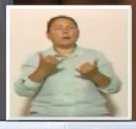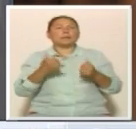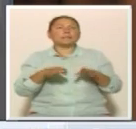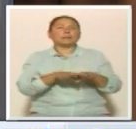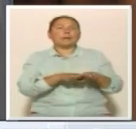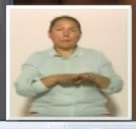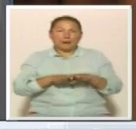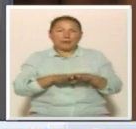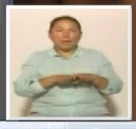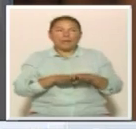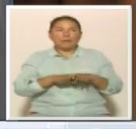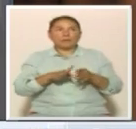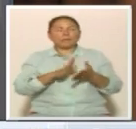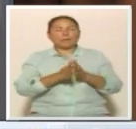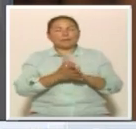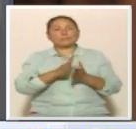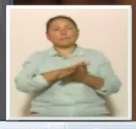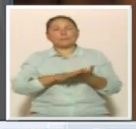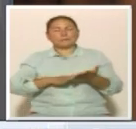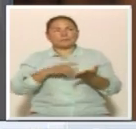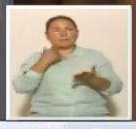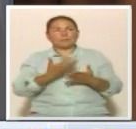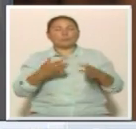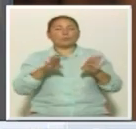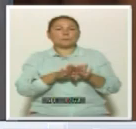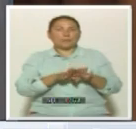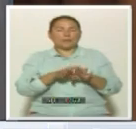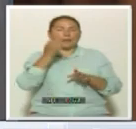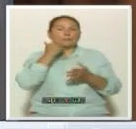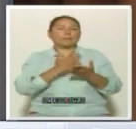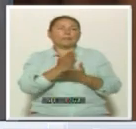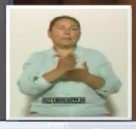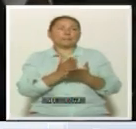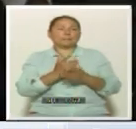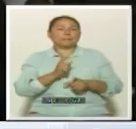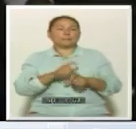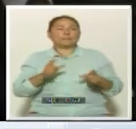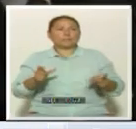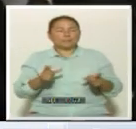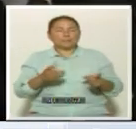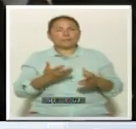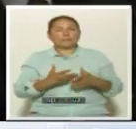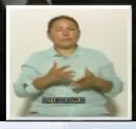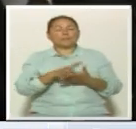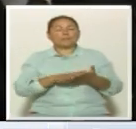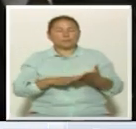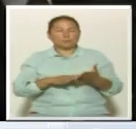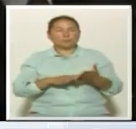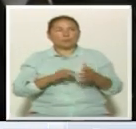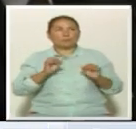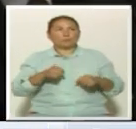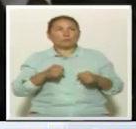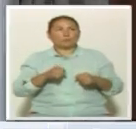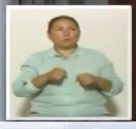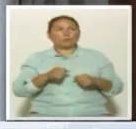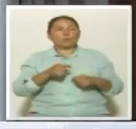таңда жарасымды жалғасы болып келе жатырғаны осы ардагерлердің ісін біздің жалғастыруымызбен көрініп